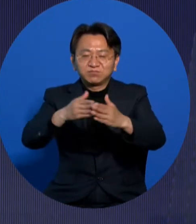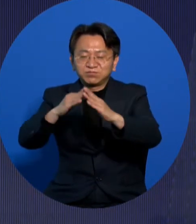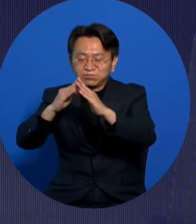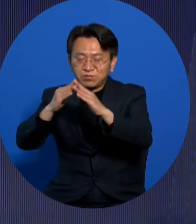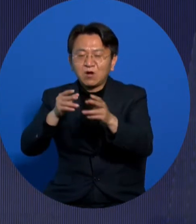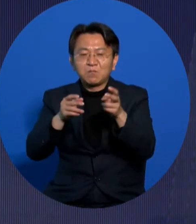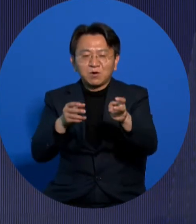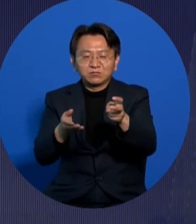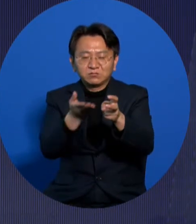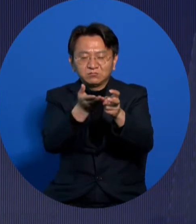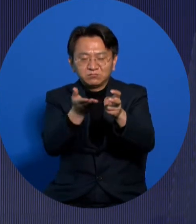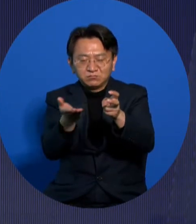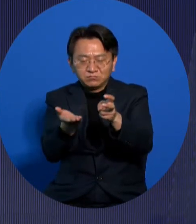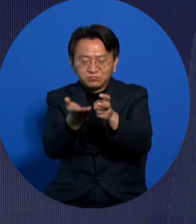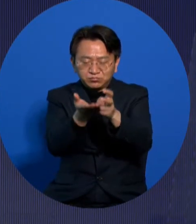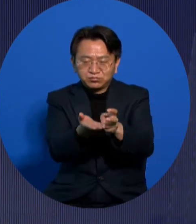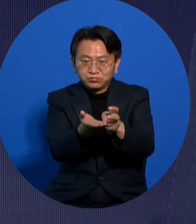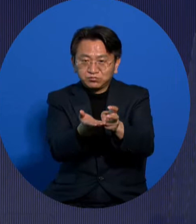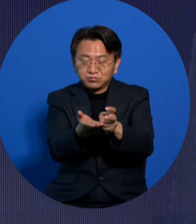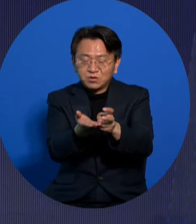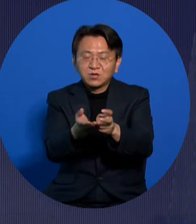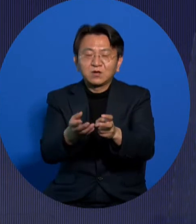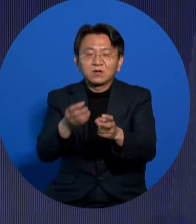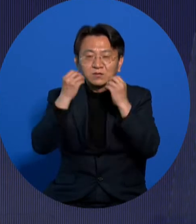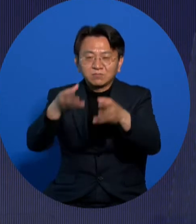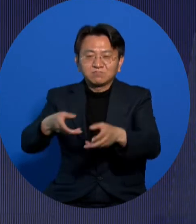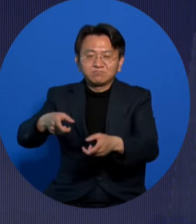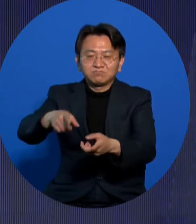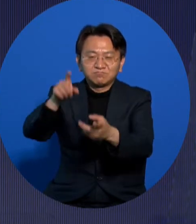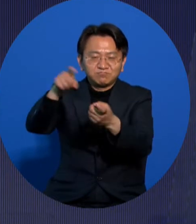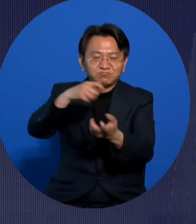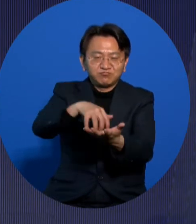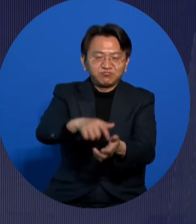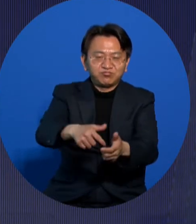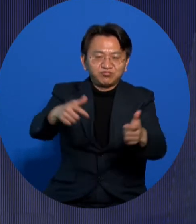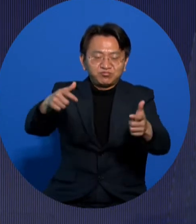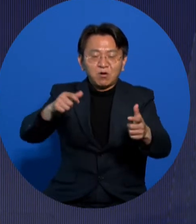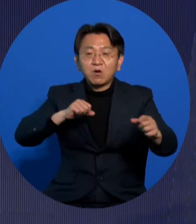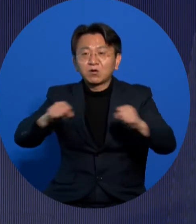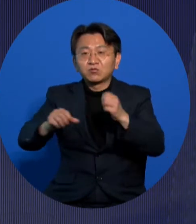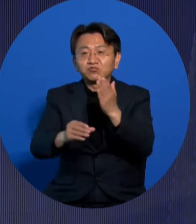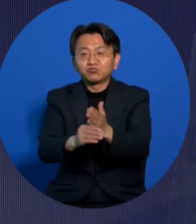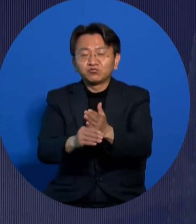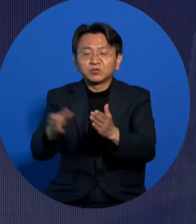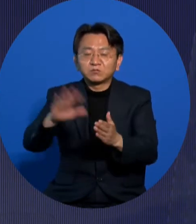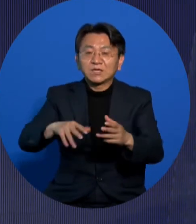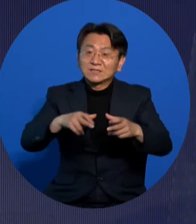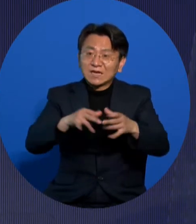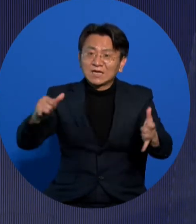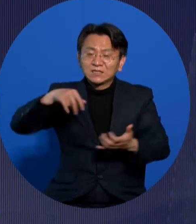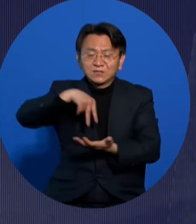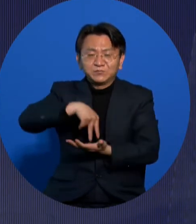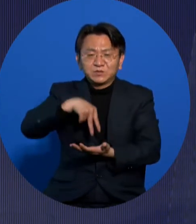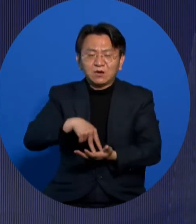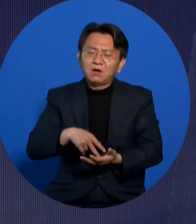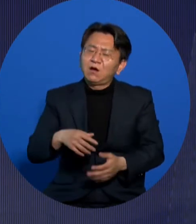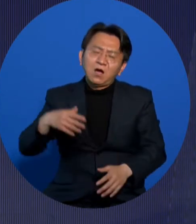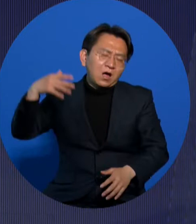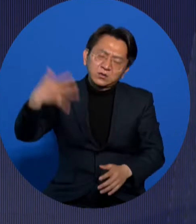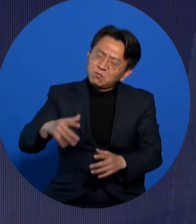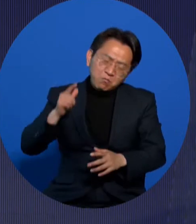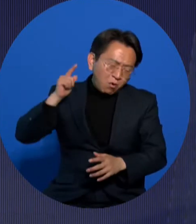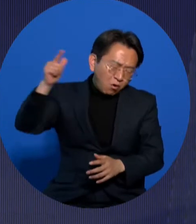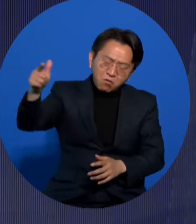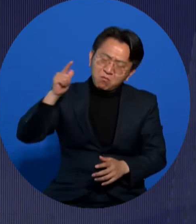대책이 시행되고 있지만 다수의 장애 당사자들은 갈 길은 여전히 멀다라고 느끼고